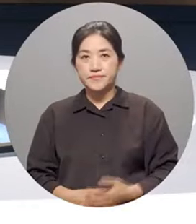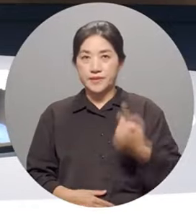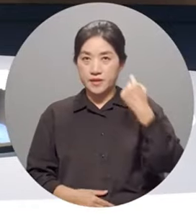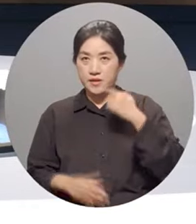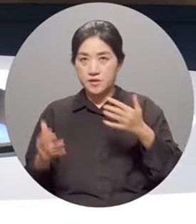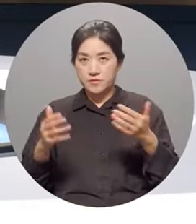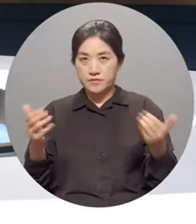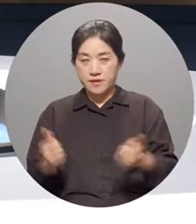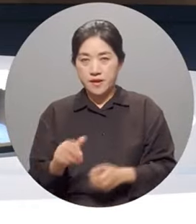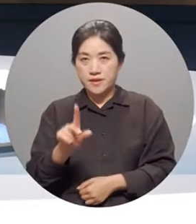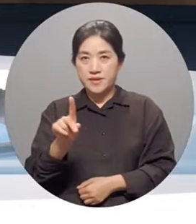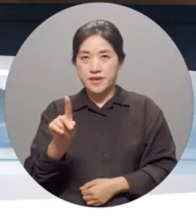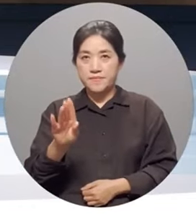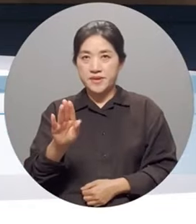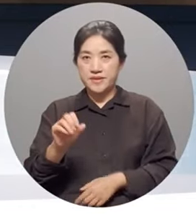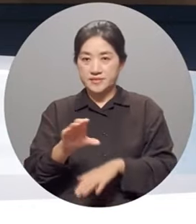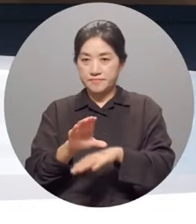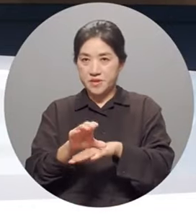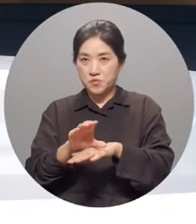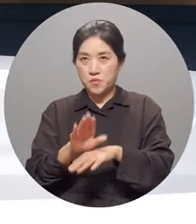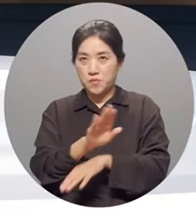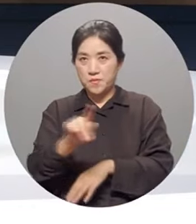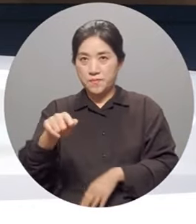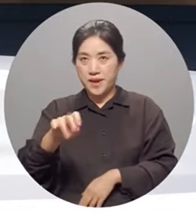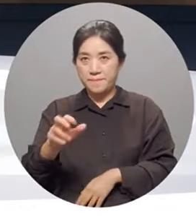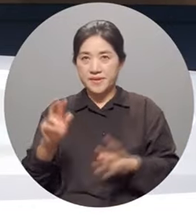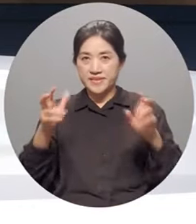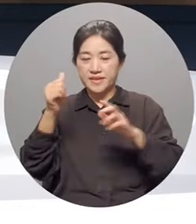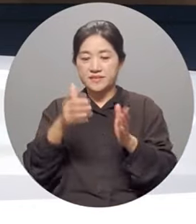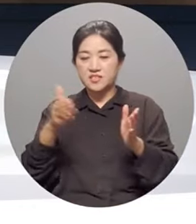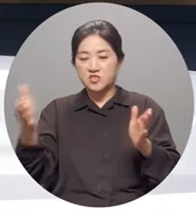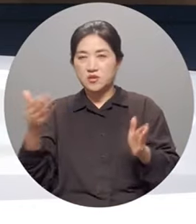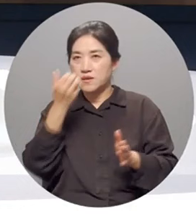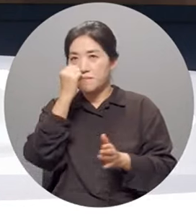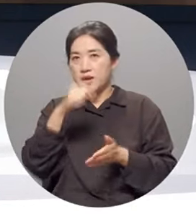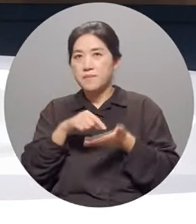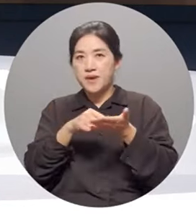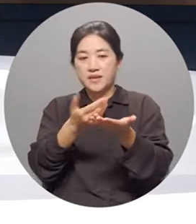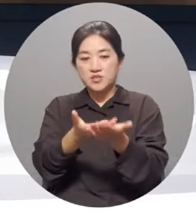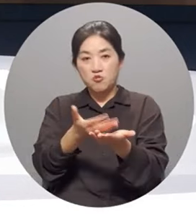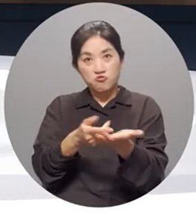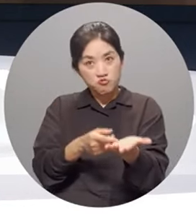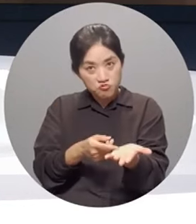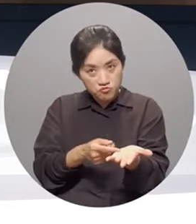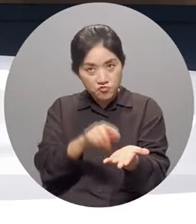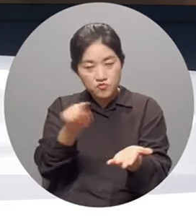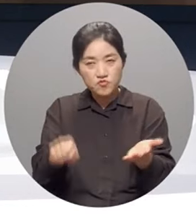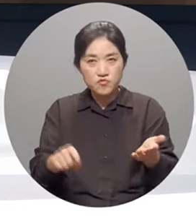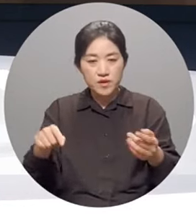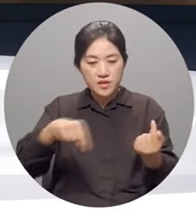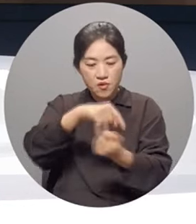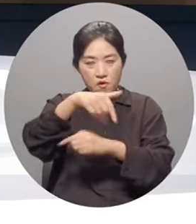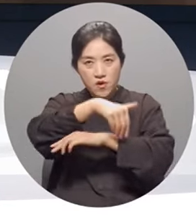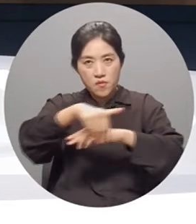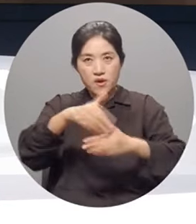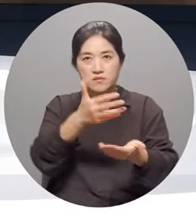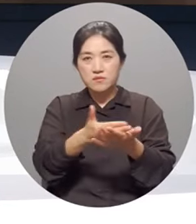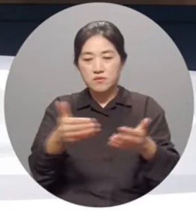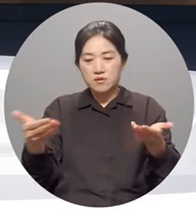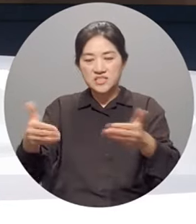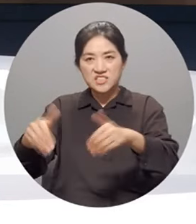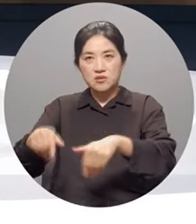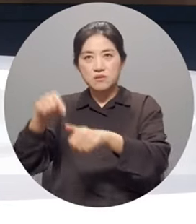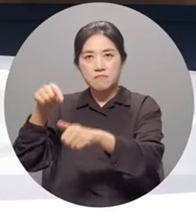어제 국회에선 kbs 박민 사장이 연임의 도전함에 제출한 서류 가운데 경영 계획서를 부하직원에게 작성하도록